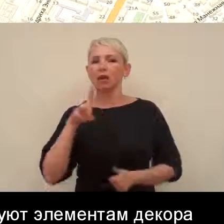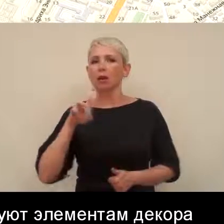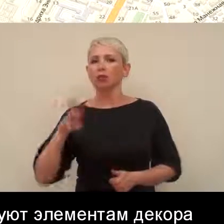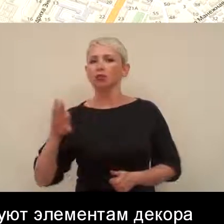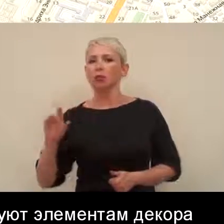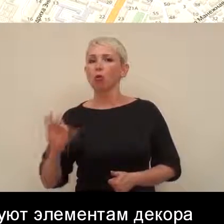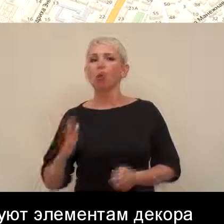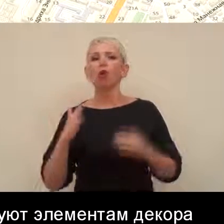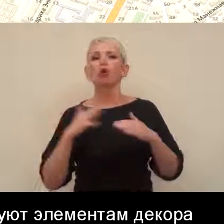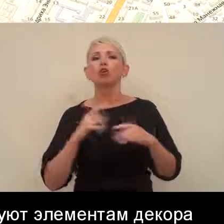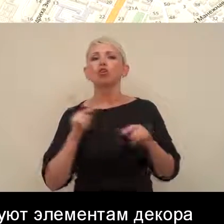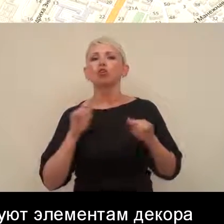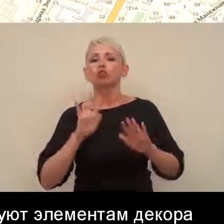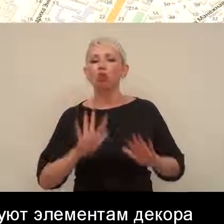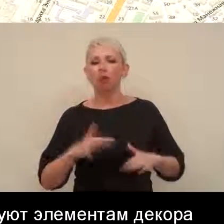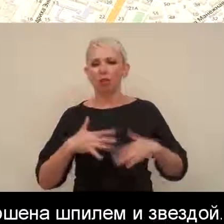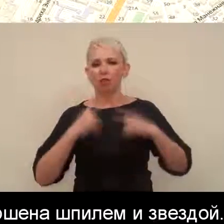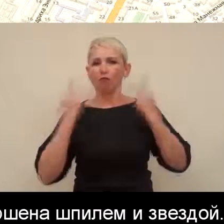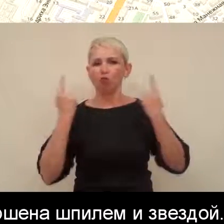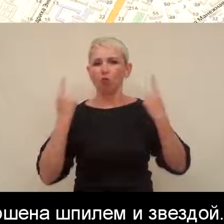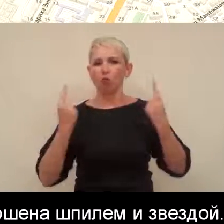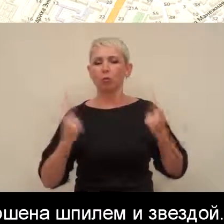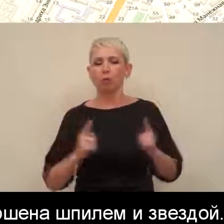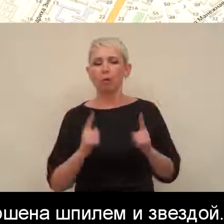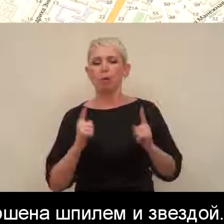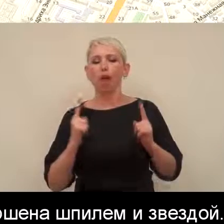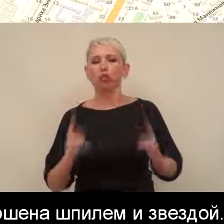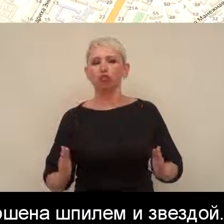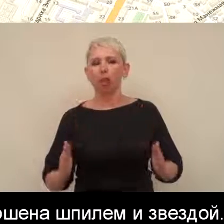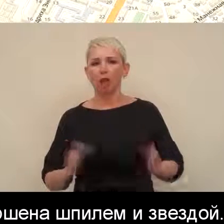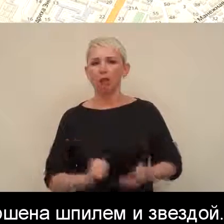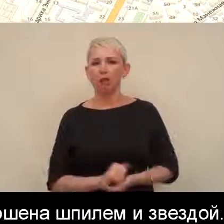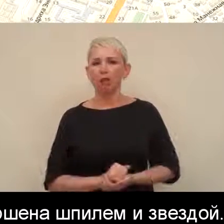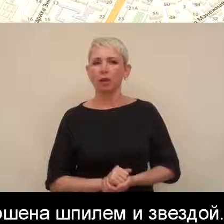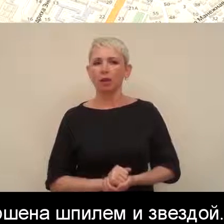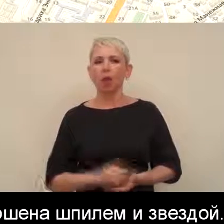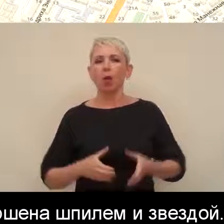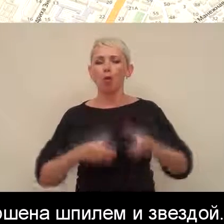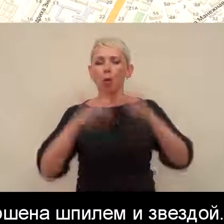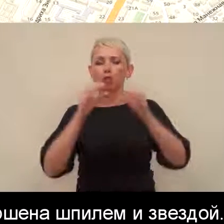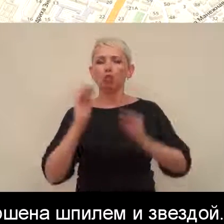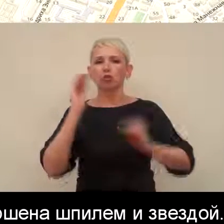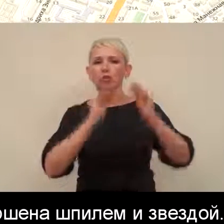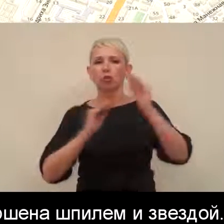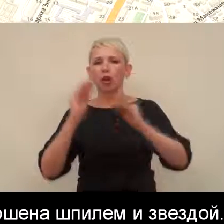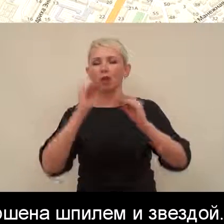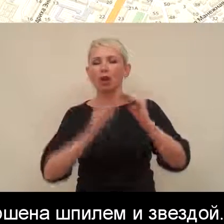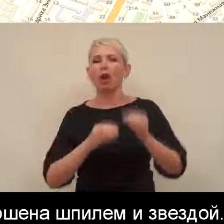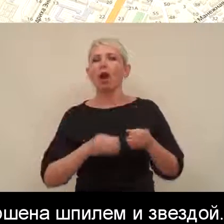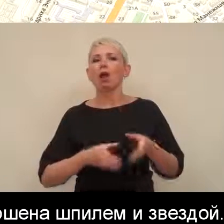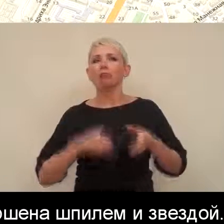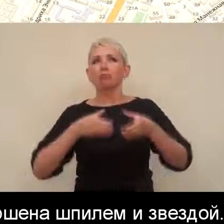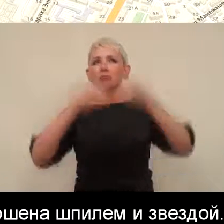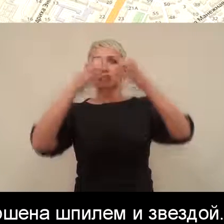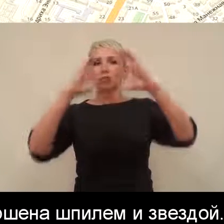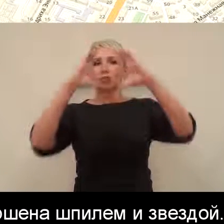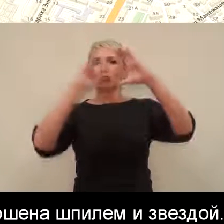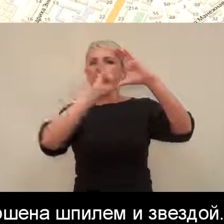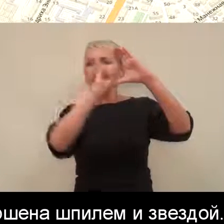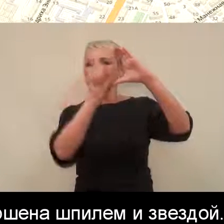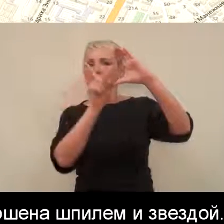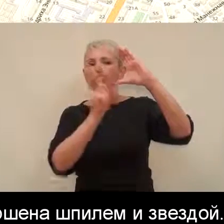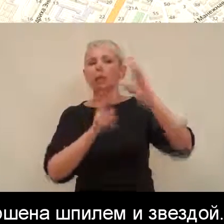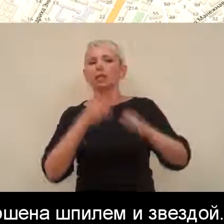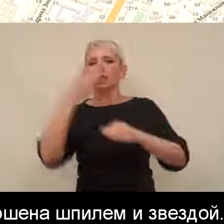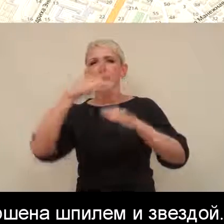более крупном масштабе. Башня украшена колоннадой, часами, завершена шпилем и